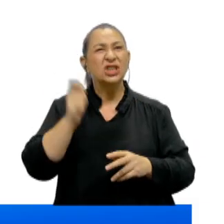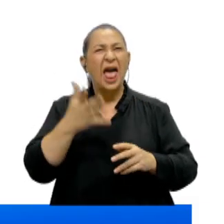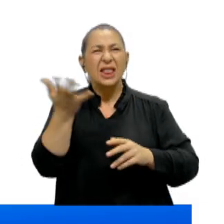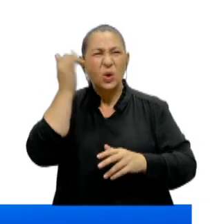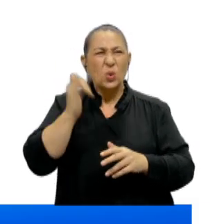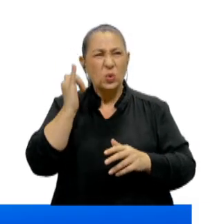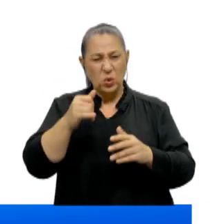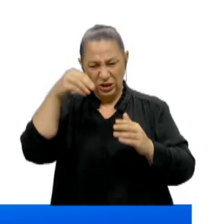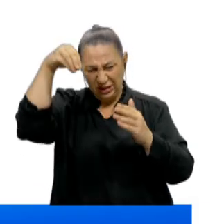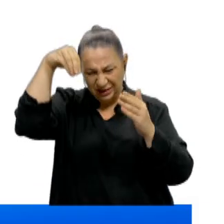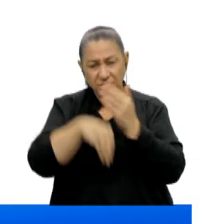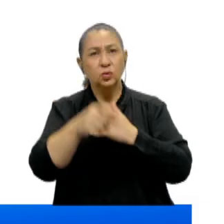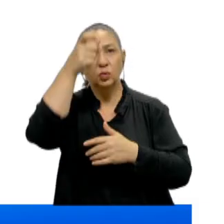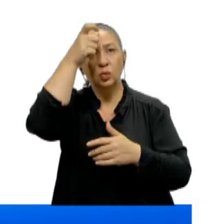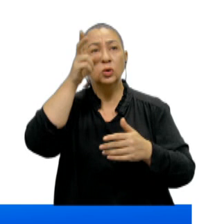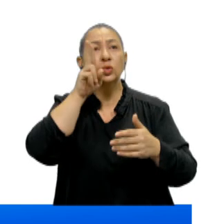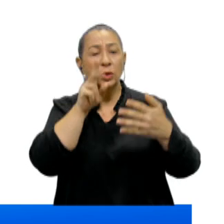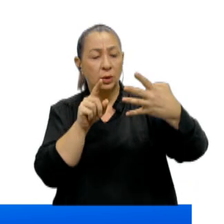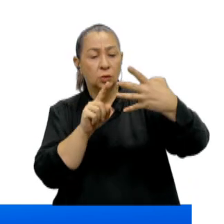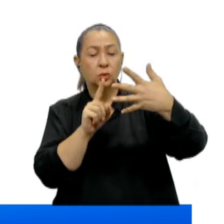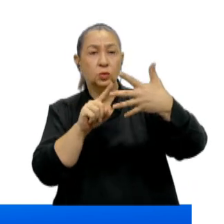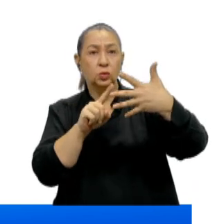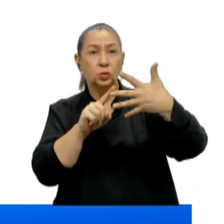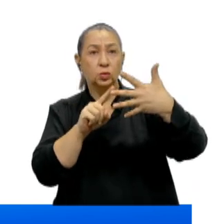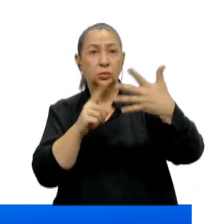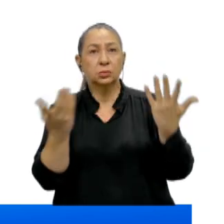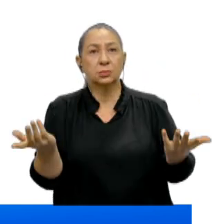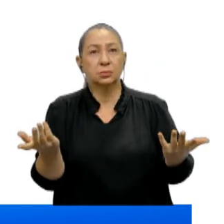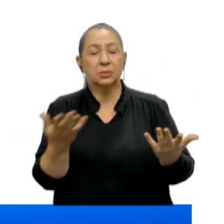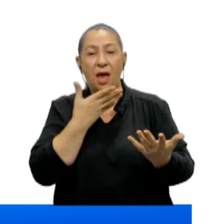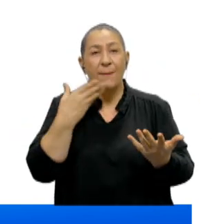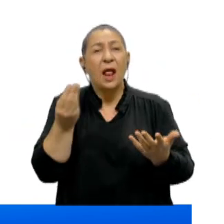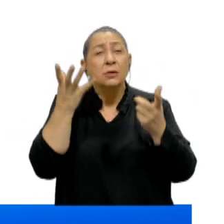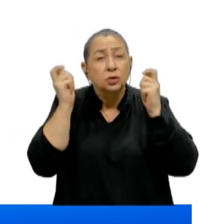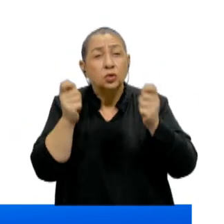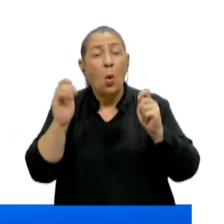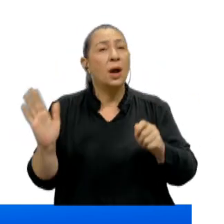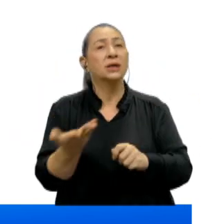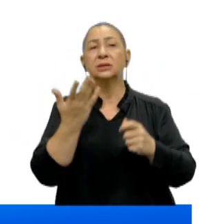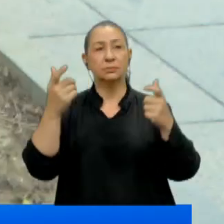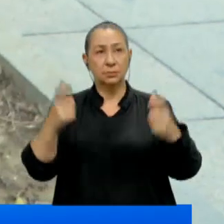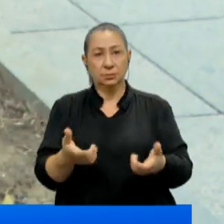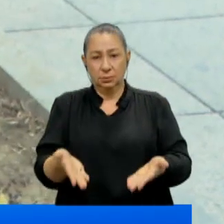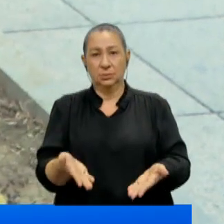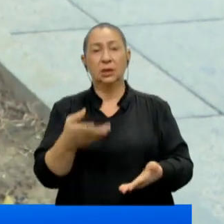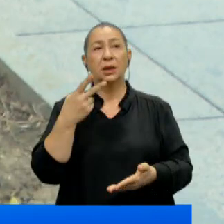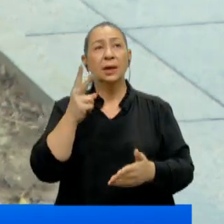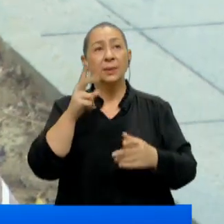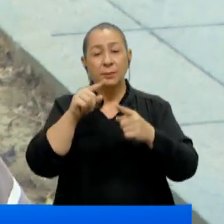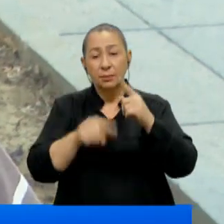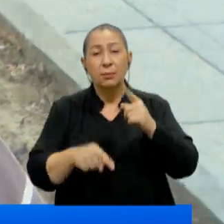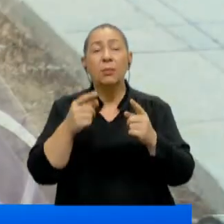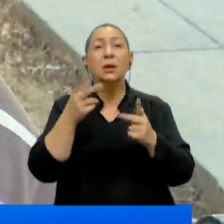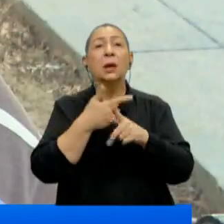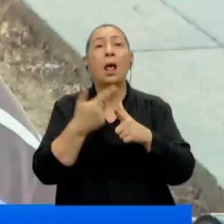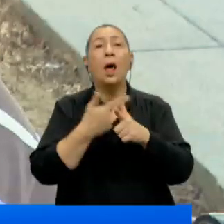kötü olduğu ülkeler arasında Türkiye sondan 3. sırada. Yani emekliliğin en zor geçtiği ülkelerden biri. 2000 liradan aşağı kira yok